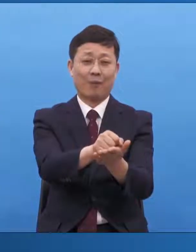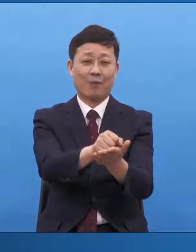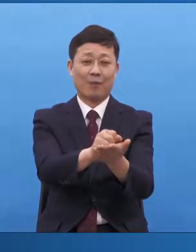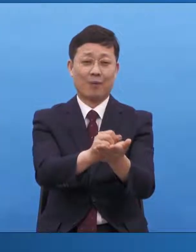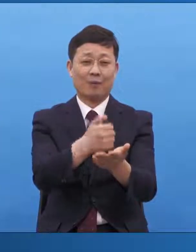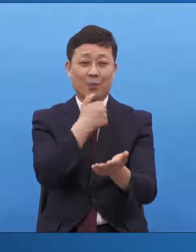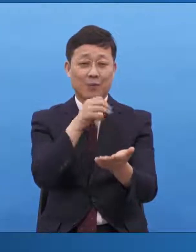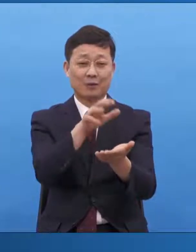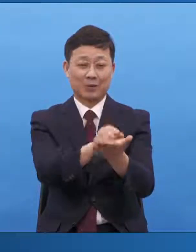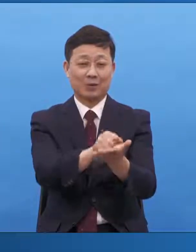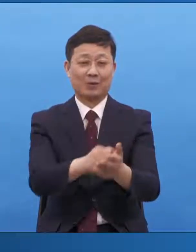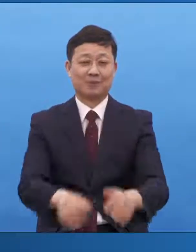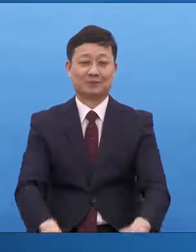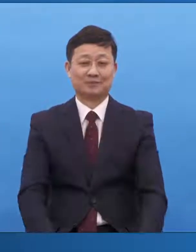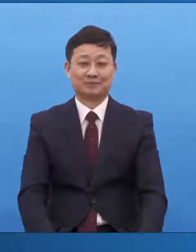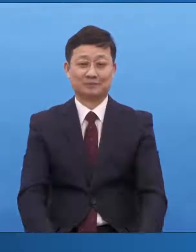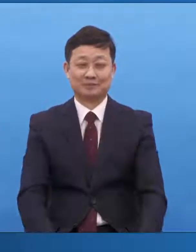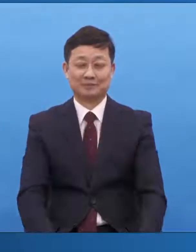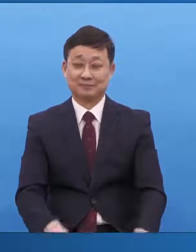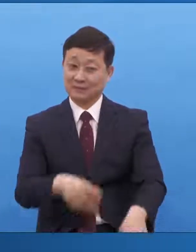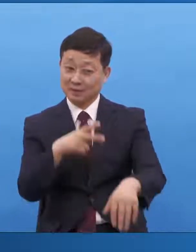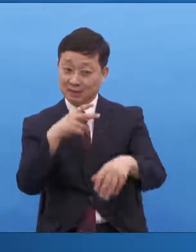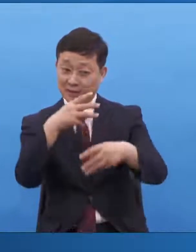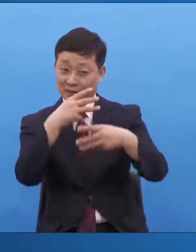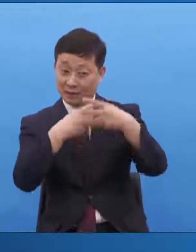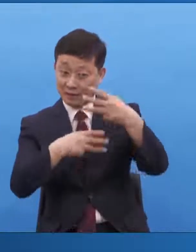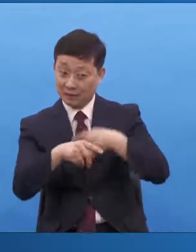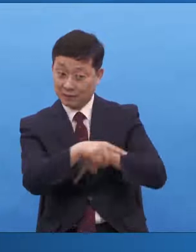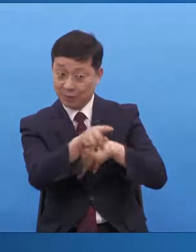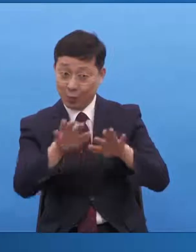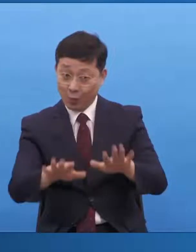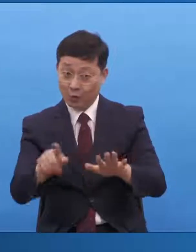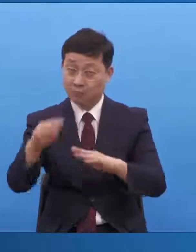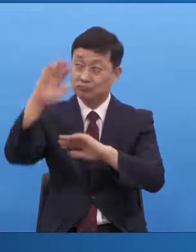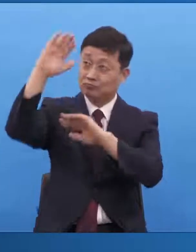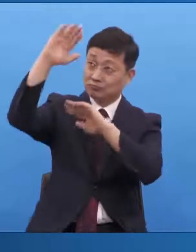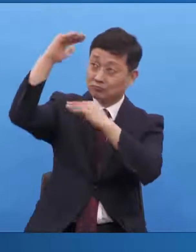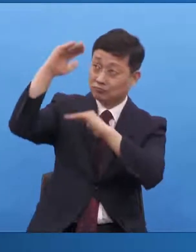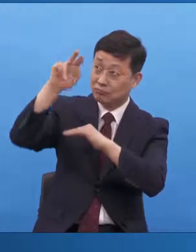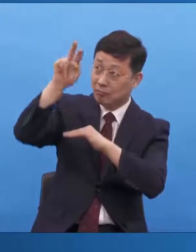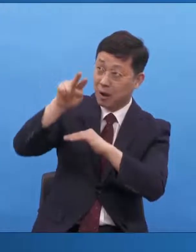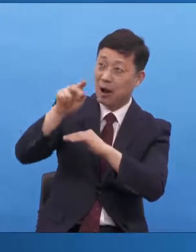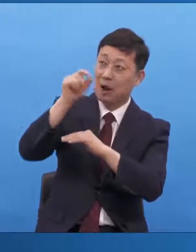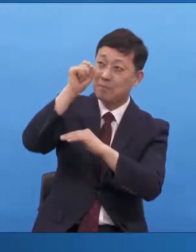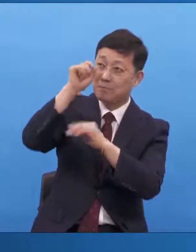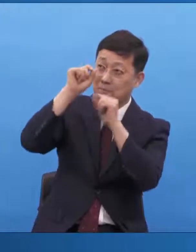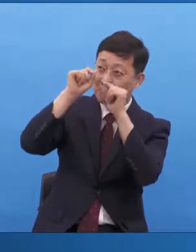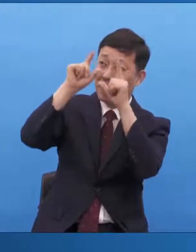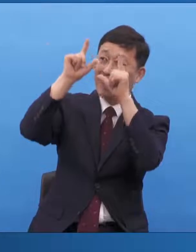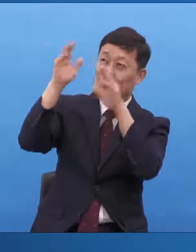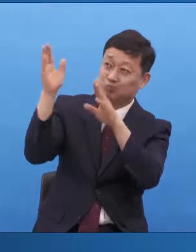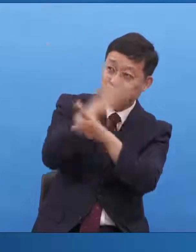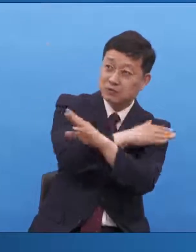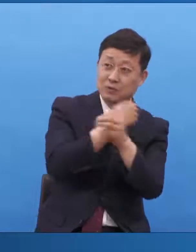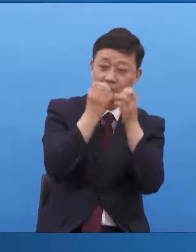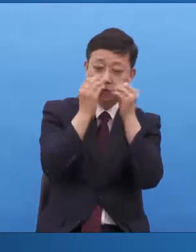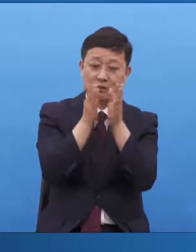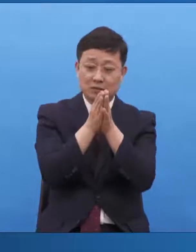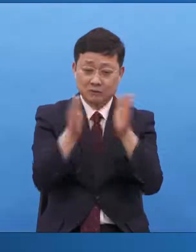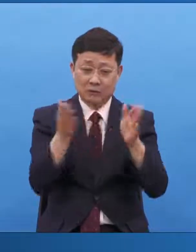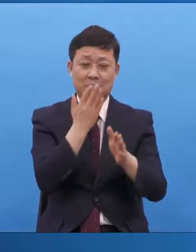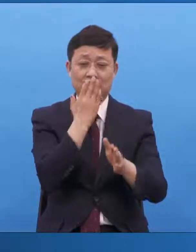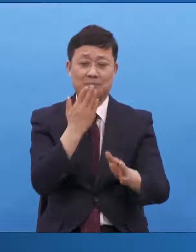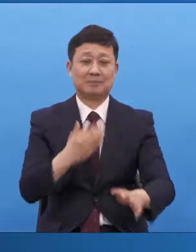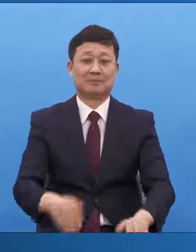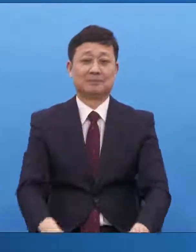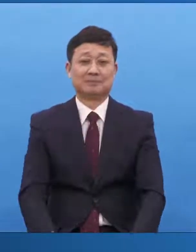remember. 렘넌트는 오늘 여러분 이 말을 알아듣고 그렇다 하는 순간 벌써 시작됩니다. The Romans, from the moment that remnants, from